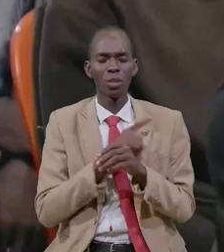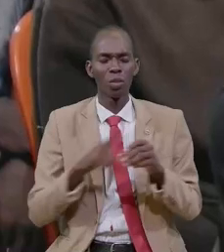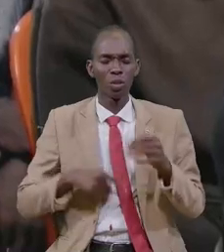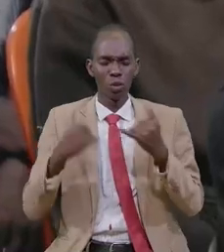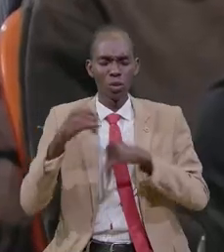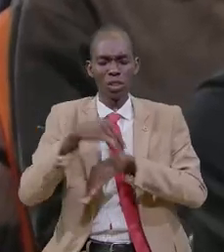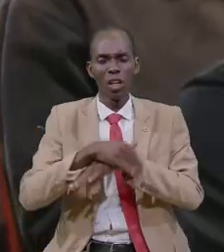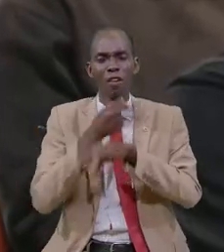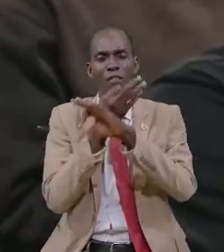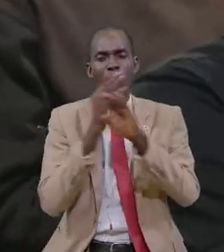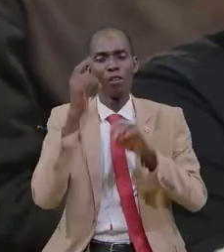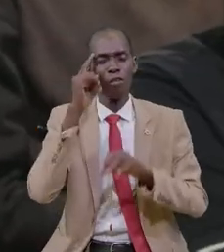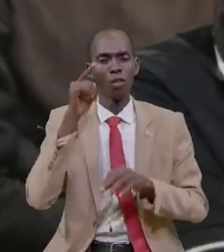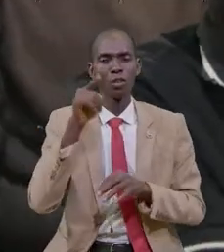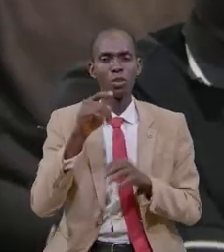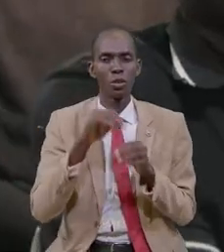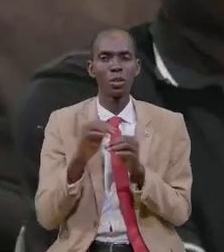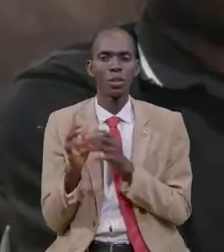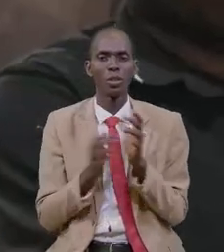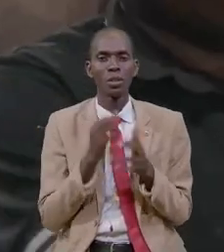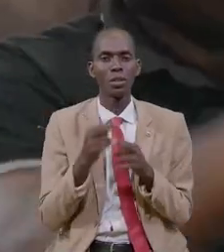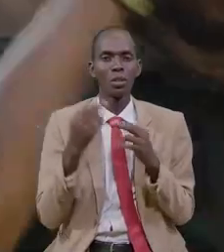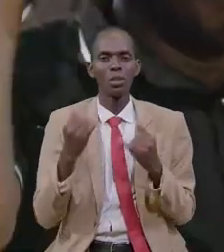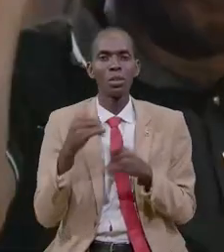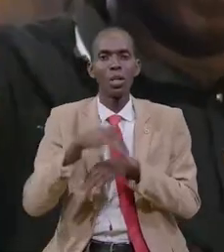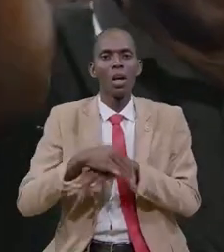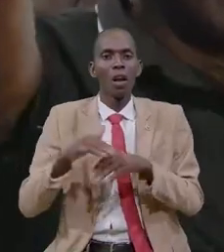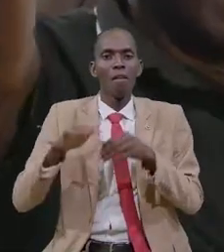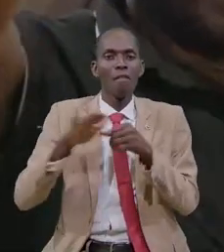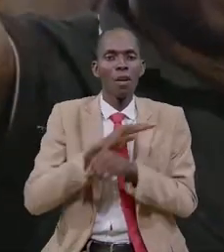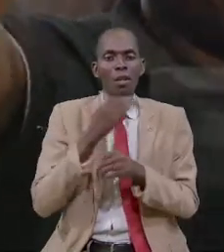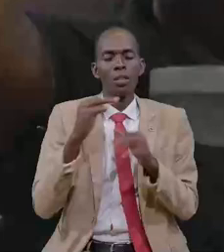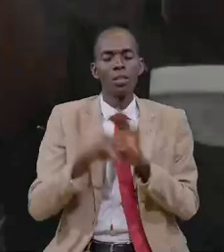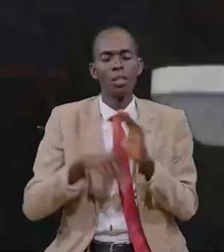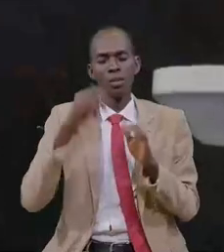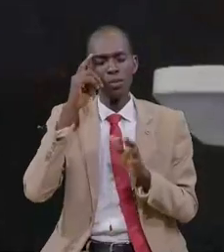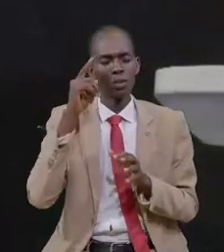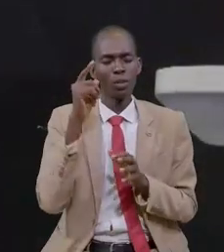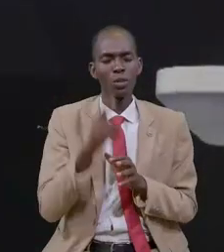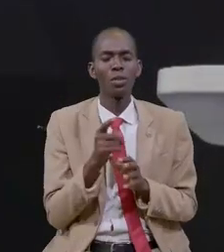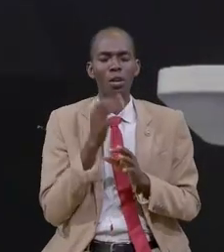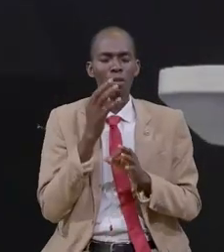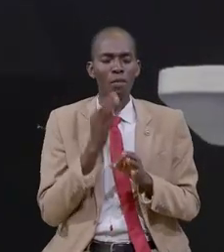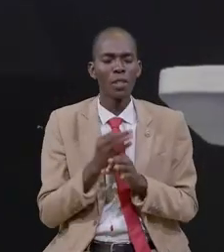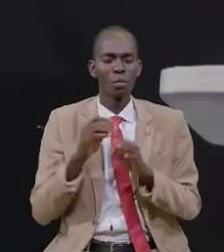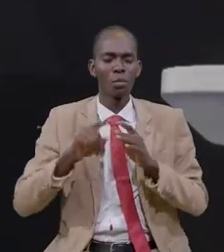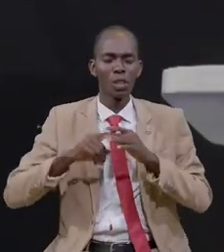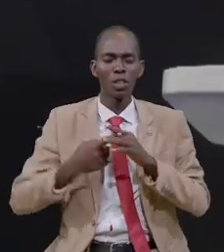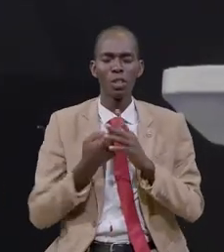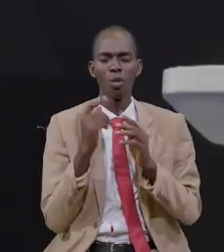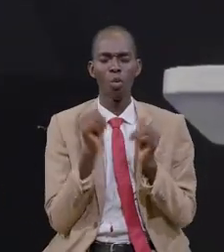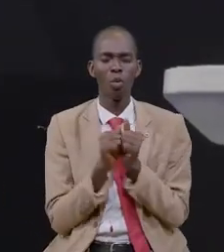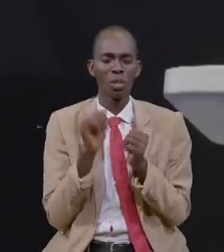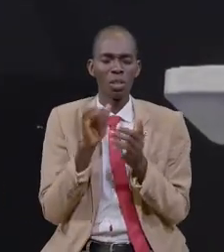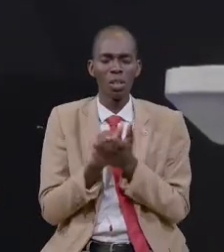liberté pour toi. Ce soir, la plénitude pour toi. La foi commence avec